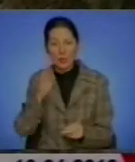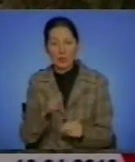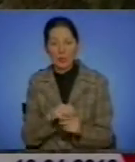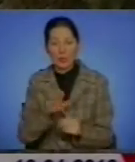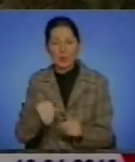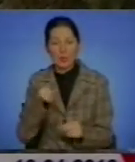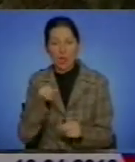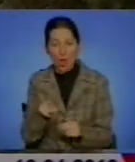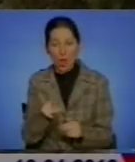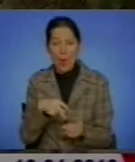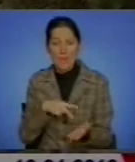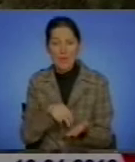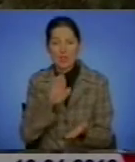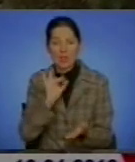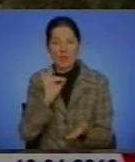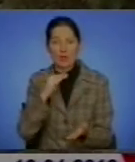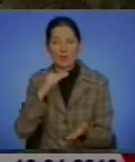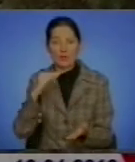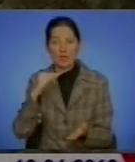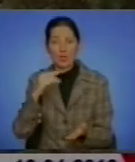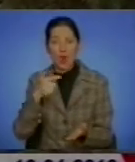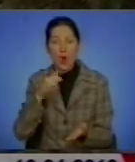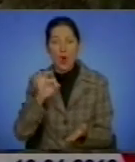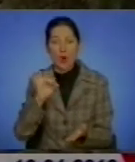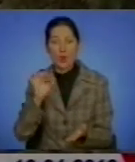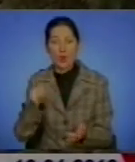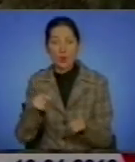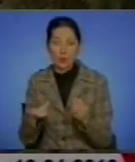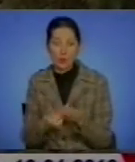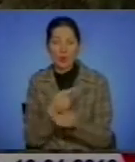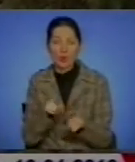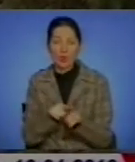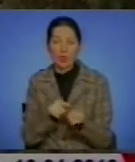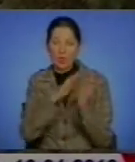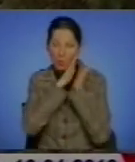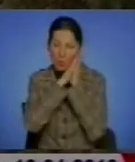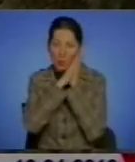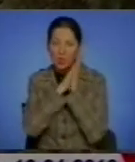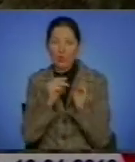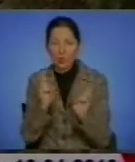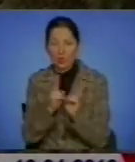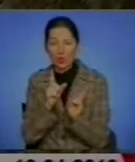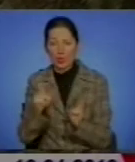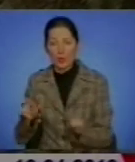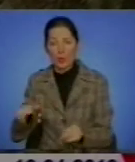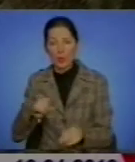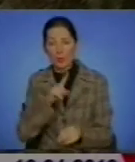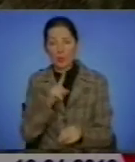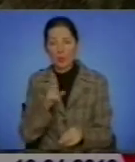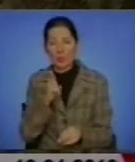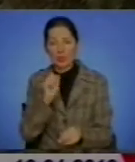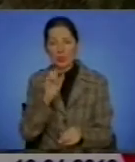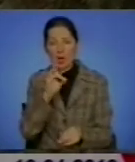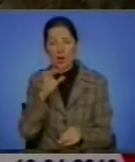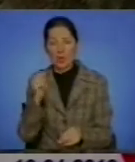після того пішли на Вишгородок, знову ж таки, ночівля, зустріч з людьми. Потім з Бараш, це третій, і от